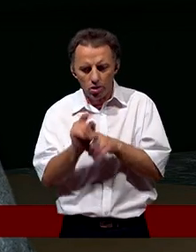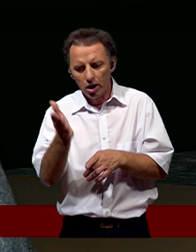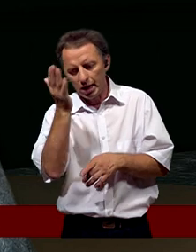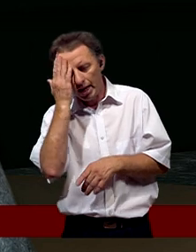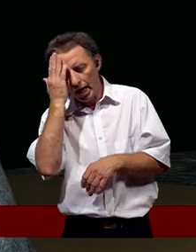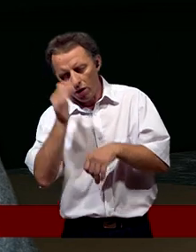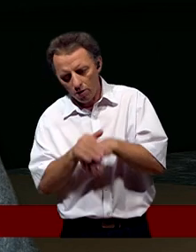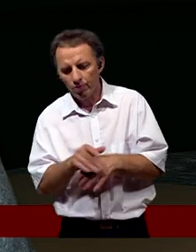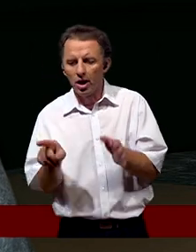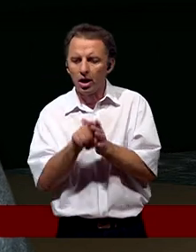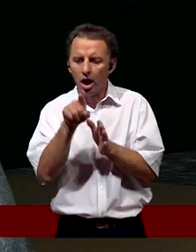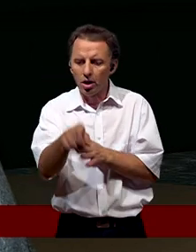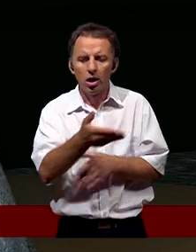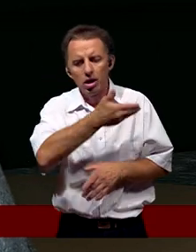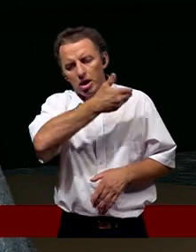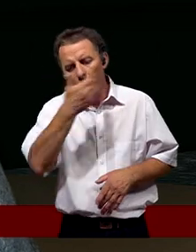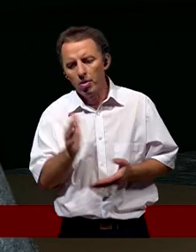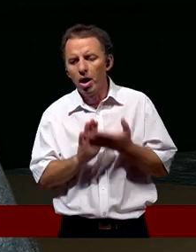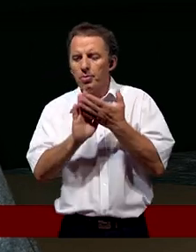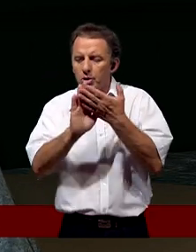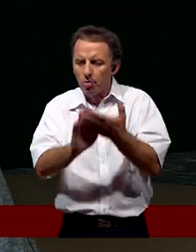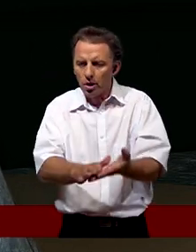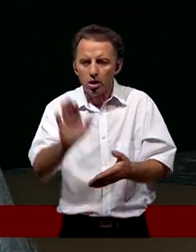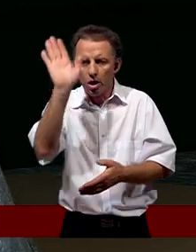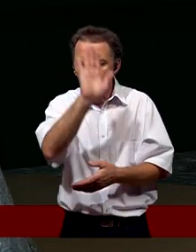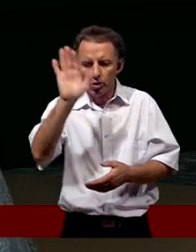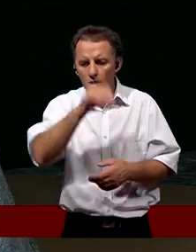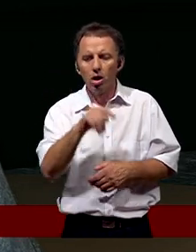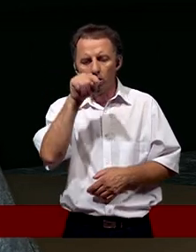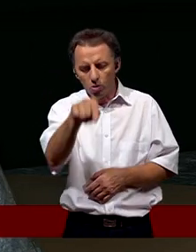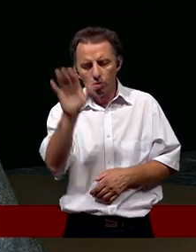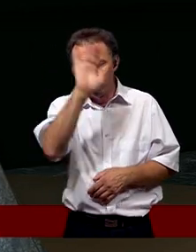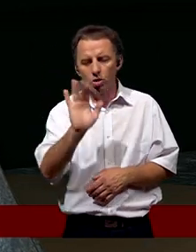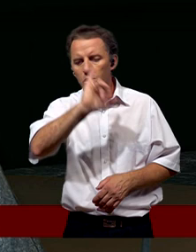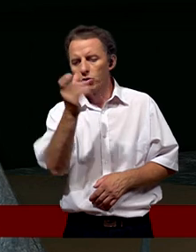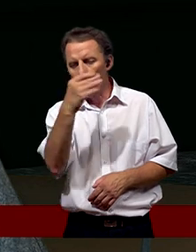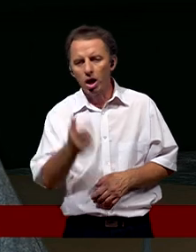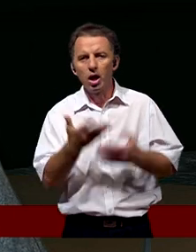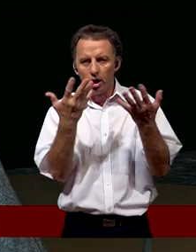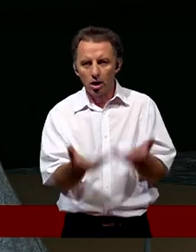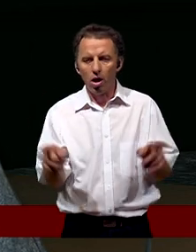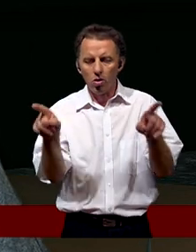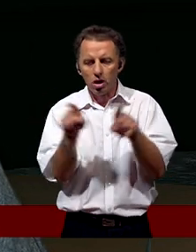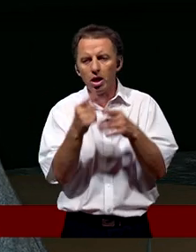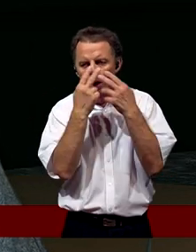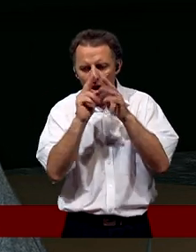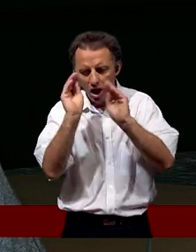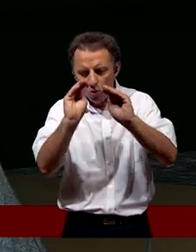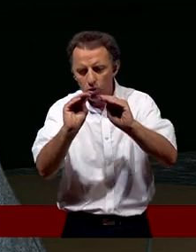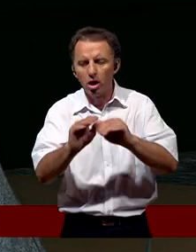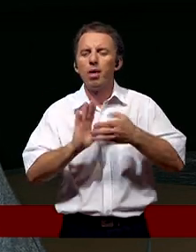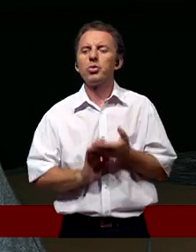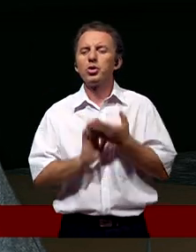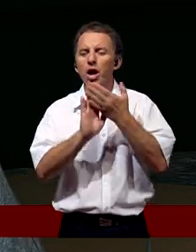siostrom, znajomym, właśnie dlatego, że nie mamy tego przebaczenia Bożego. I myślę, że tutaj Bóg Jonasza chciał też nauczyć tego